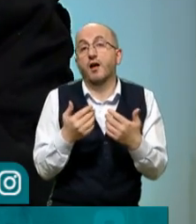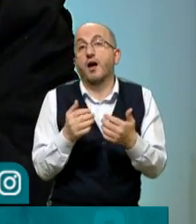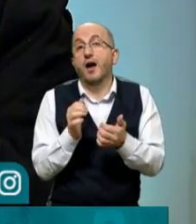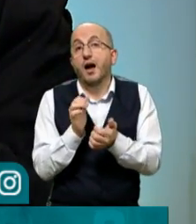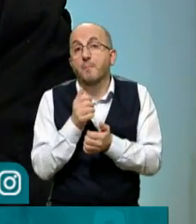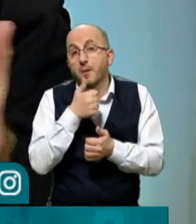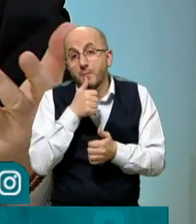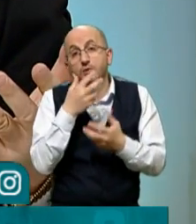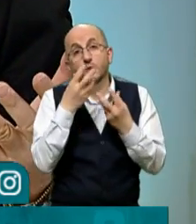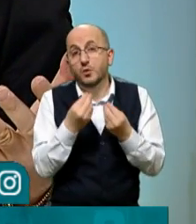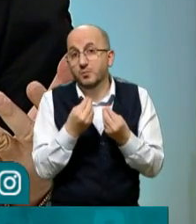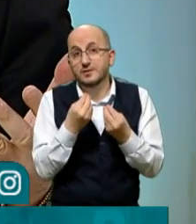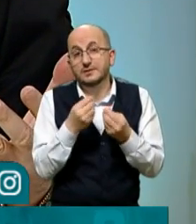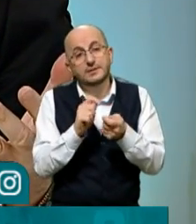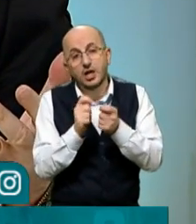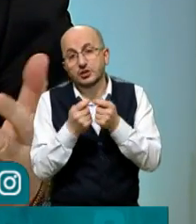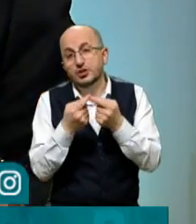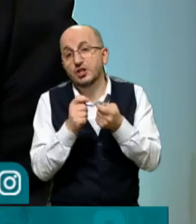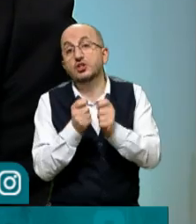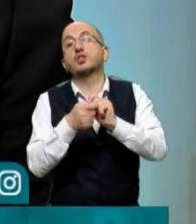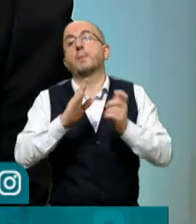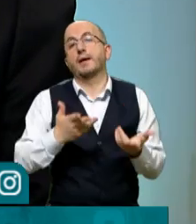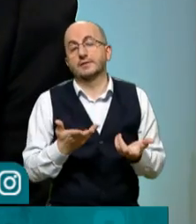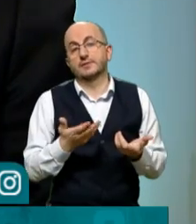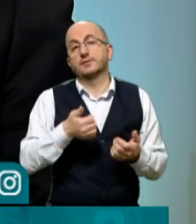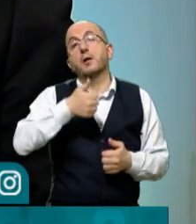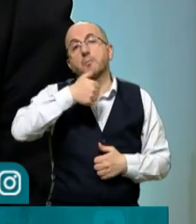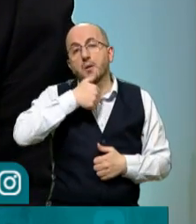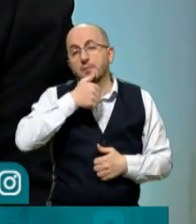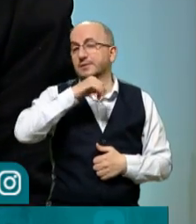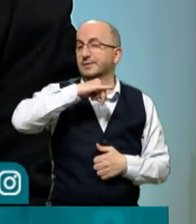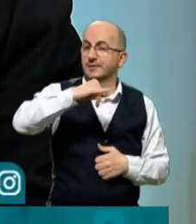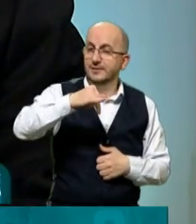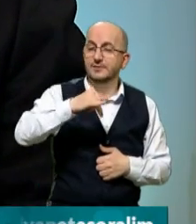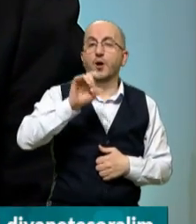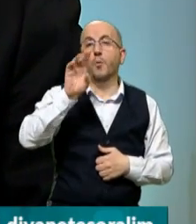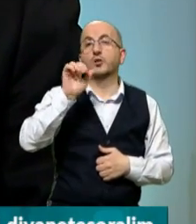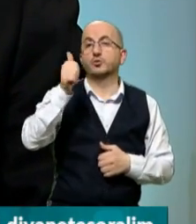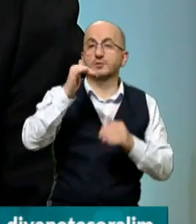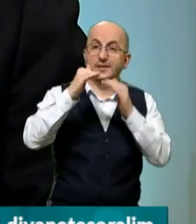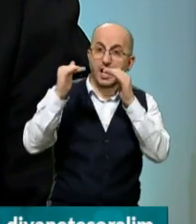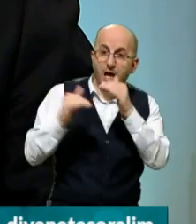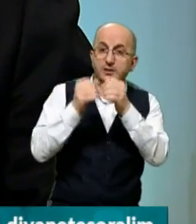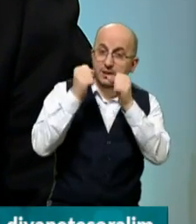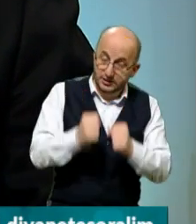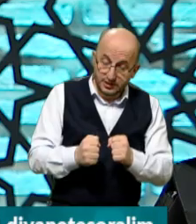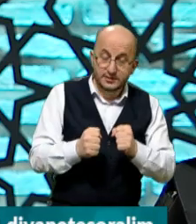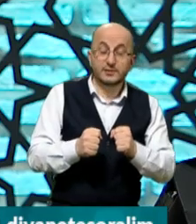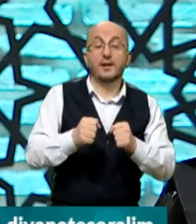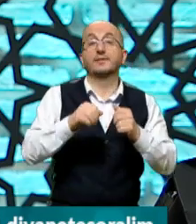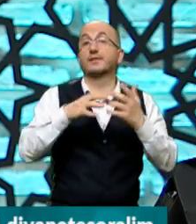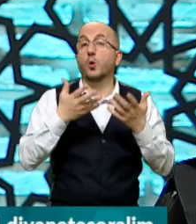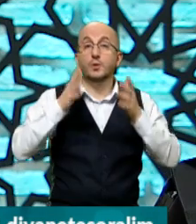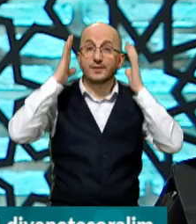sizin babanız olması bir şeyi ifade sonucu etmez. Sonucu değiştirmiyor. Dolayısıyla babanızın yanında eğer 15 günden daha az kalacaksanız ne